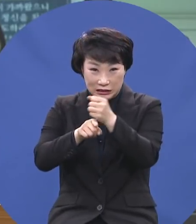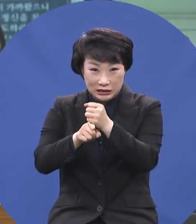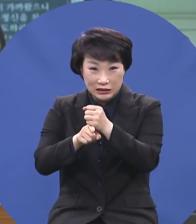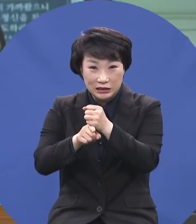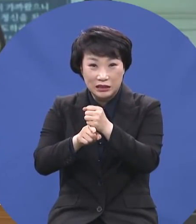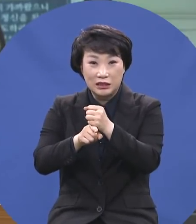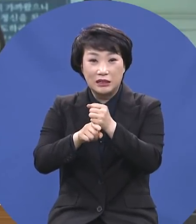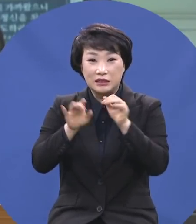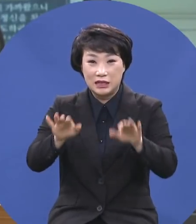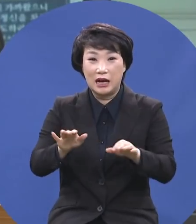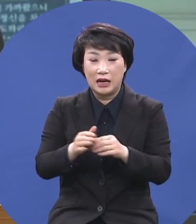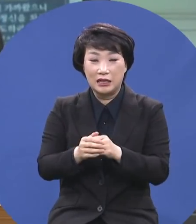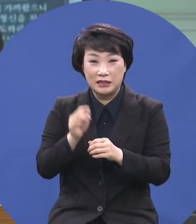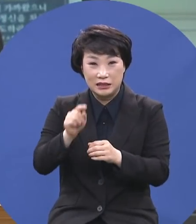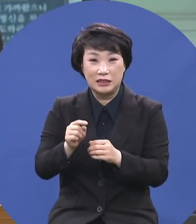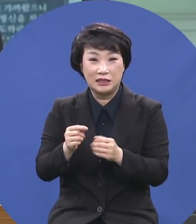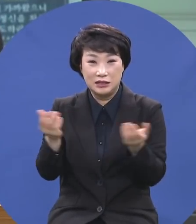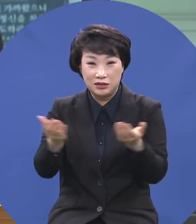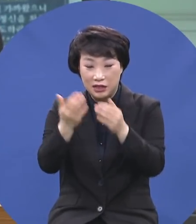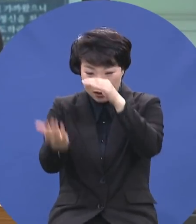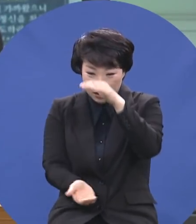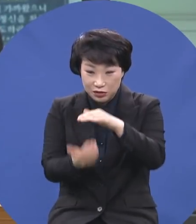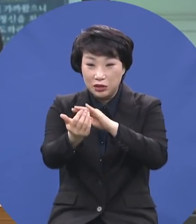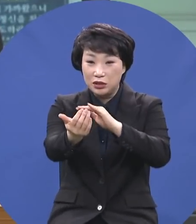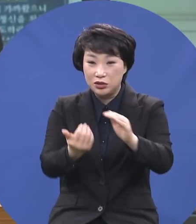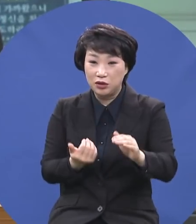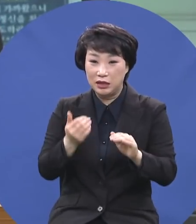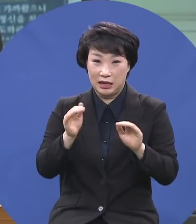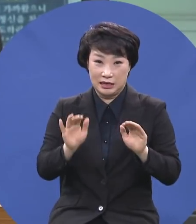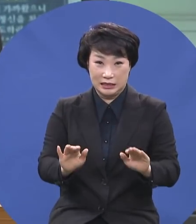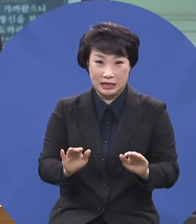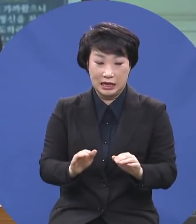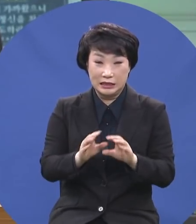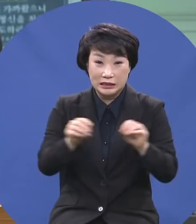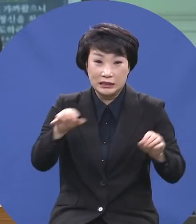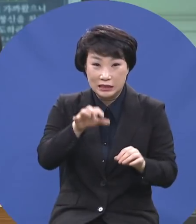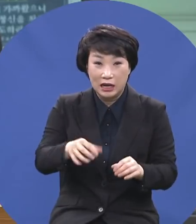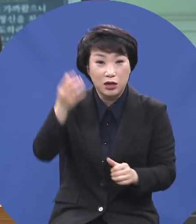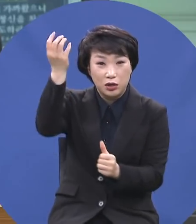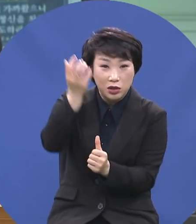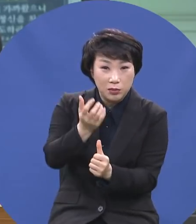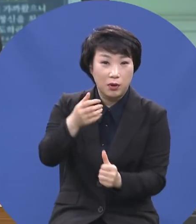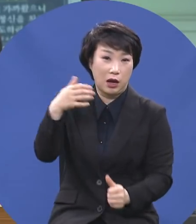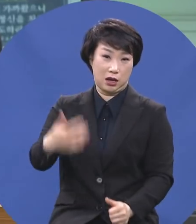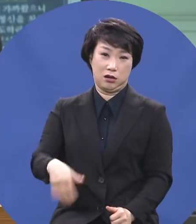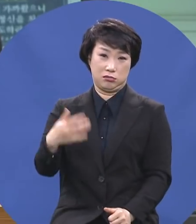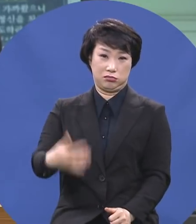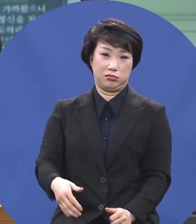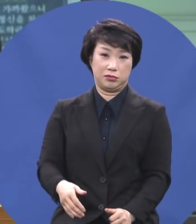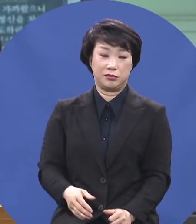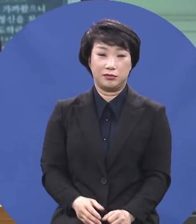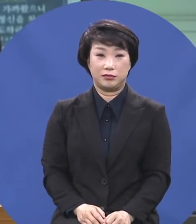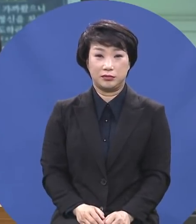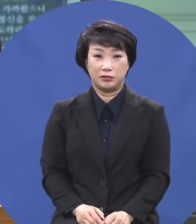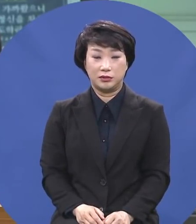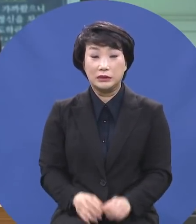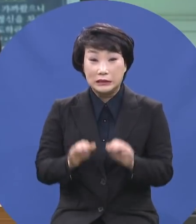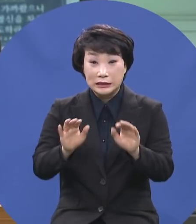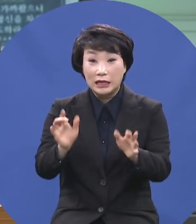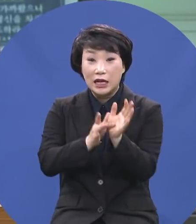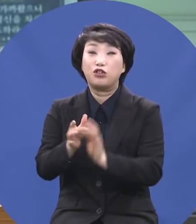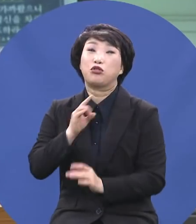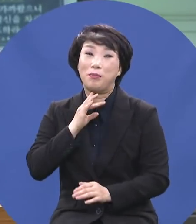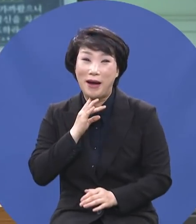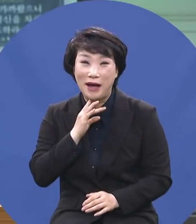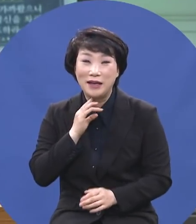뜻인 역사를 이루기 전에는 이 땅에 임하지 않았습니다. 응?